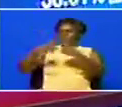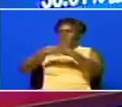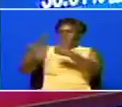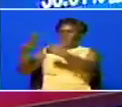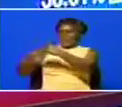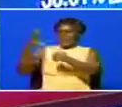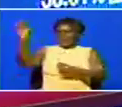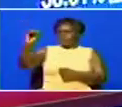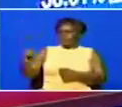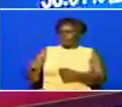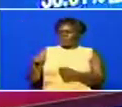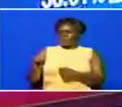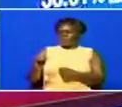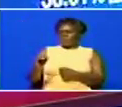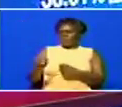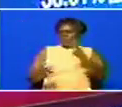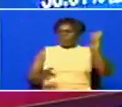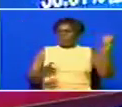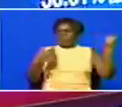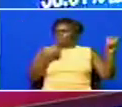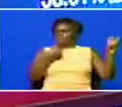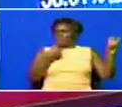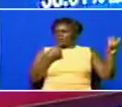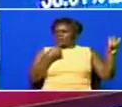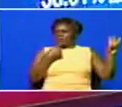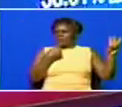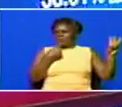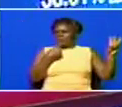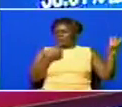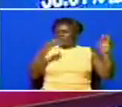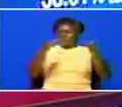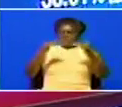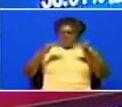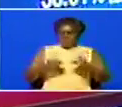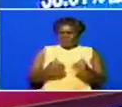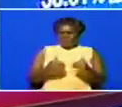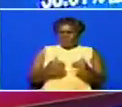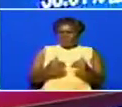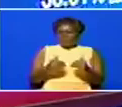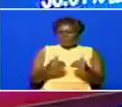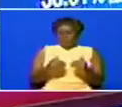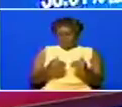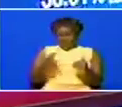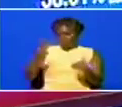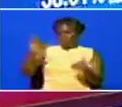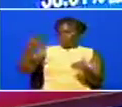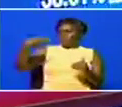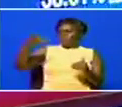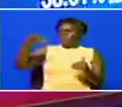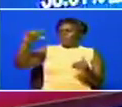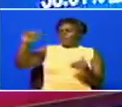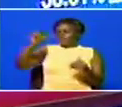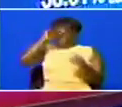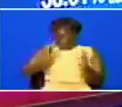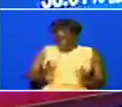zimepigwa katika kaunti ya West Pokot. Kutoka kaunti ya West Pokot tuangazie kaunti ya Vihiga ambapo gavana wa